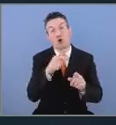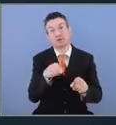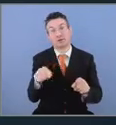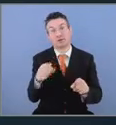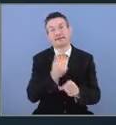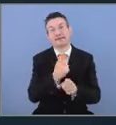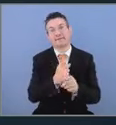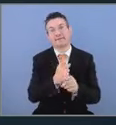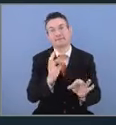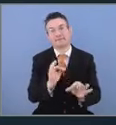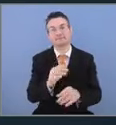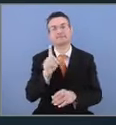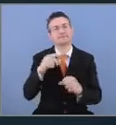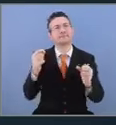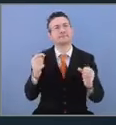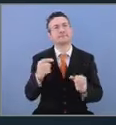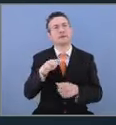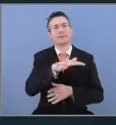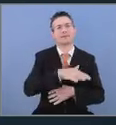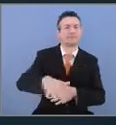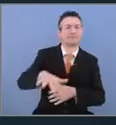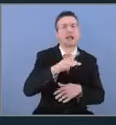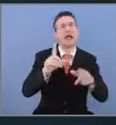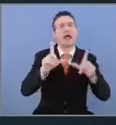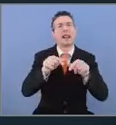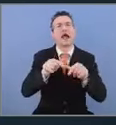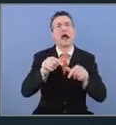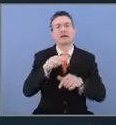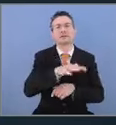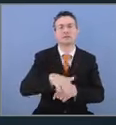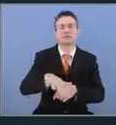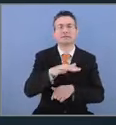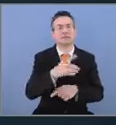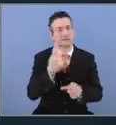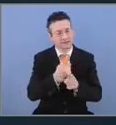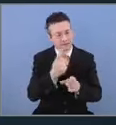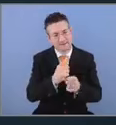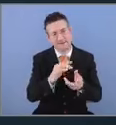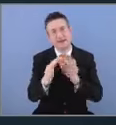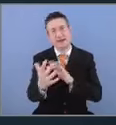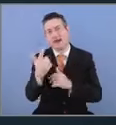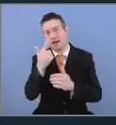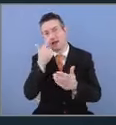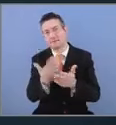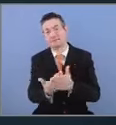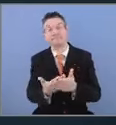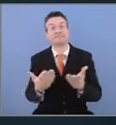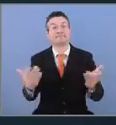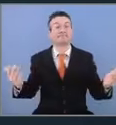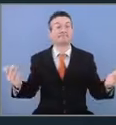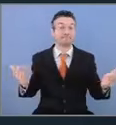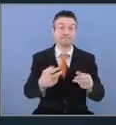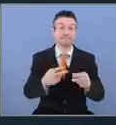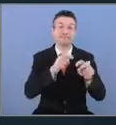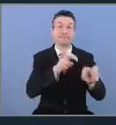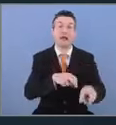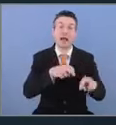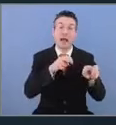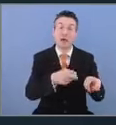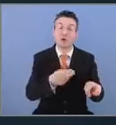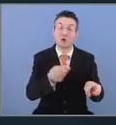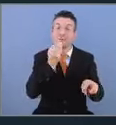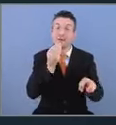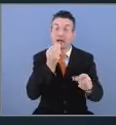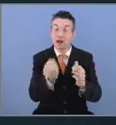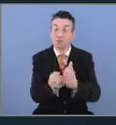campagna laziale dovranno essere in grado di adeguarsi. È indubbio che i prodotti agroalimentari legati intimamente al